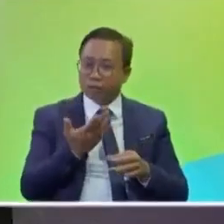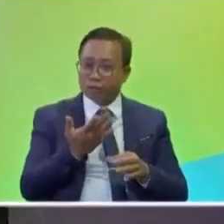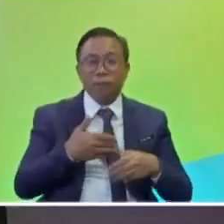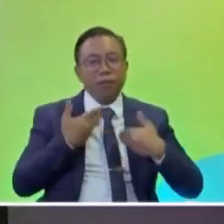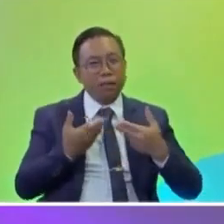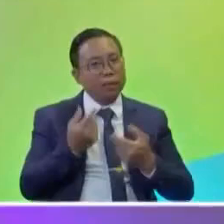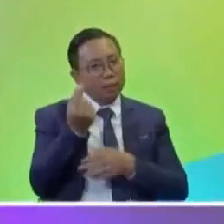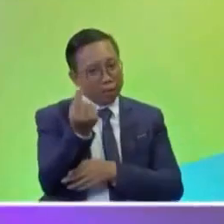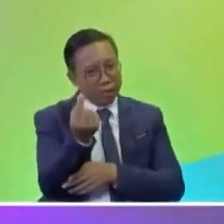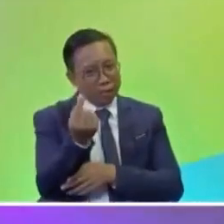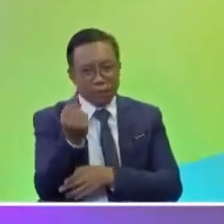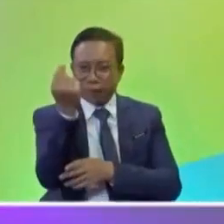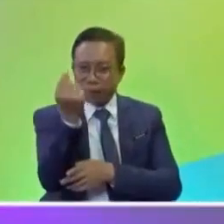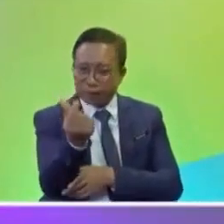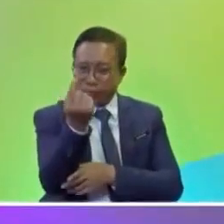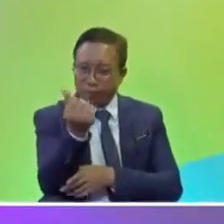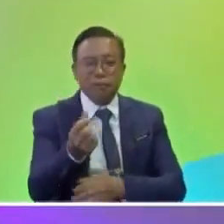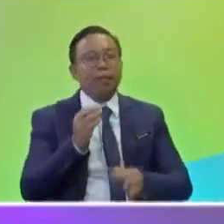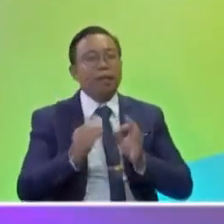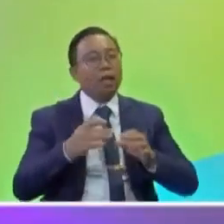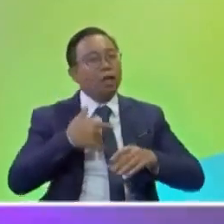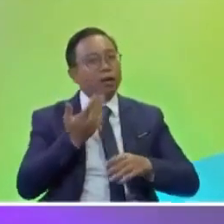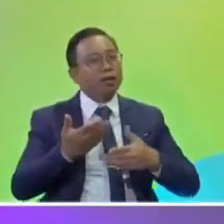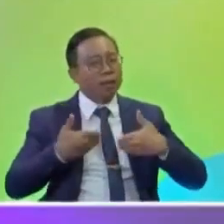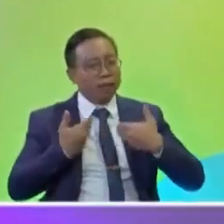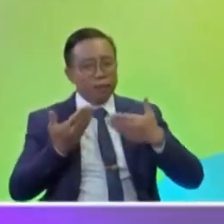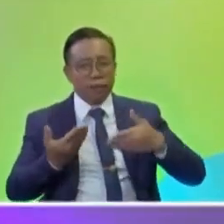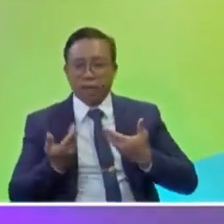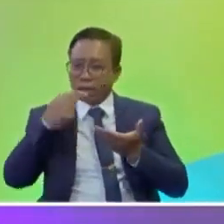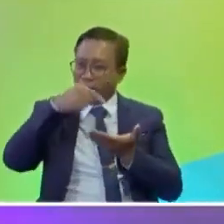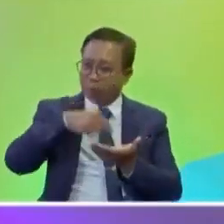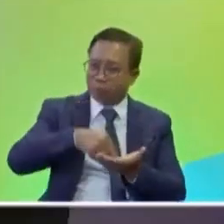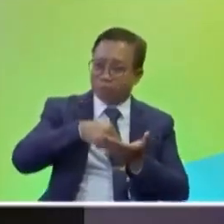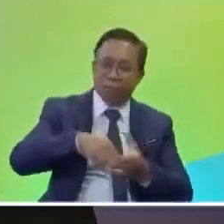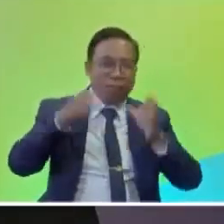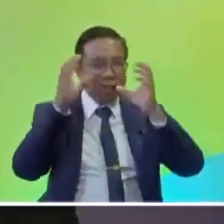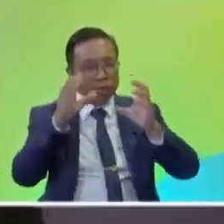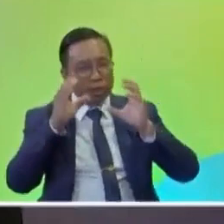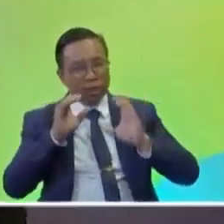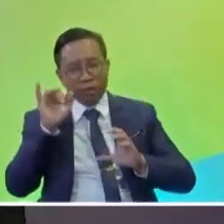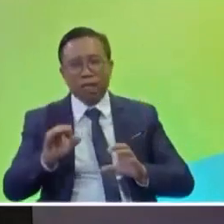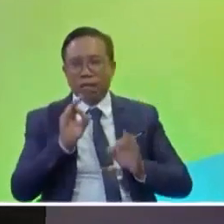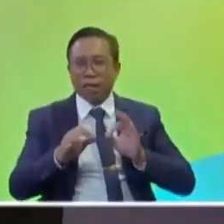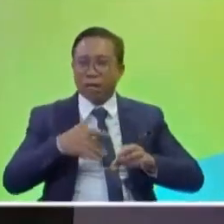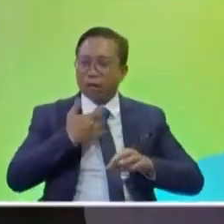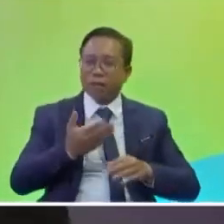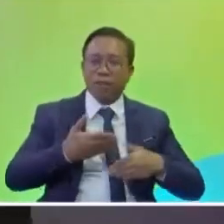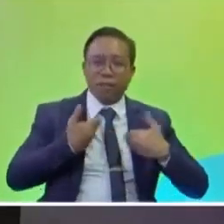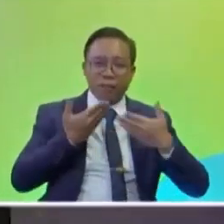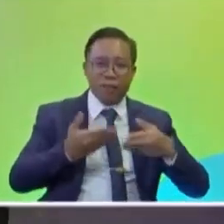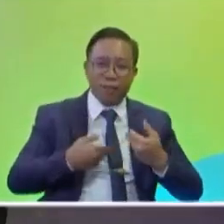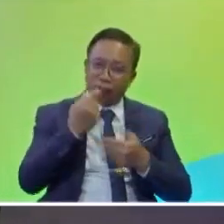rasa gembira, petik jari. Kalau rasa gembira, beginilah caranya. Kalau